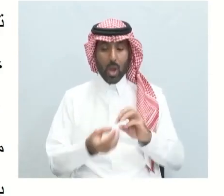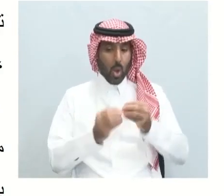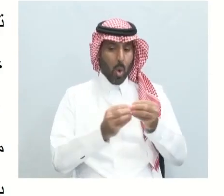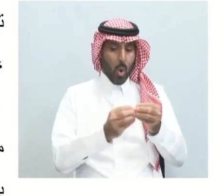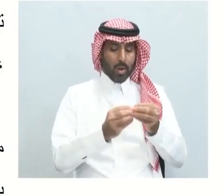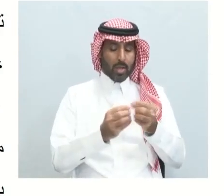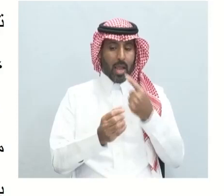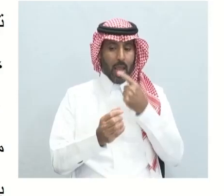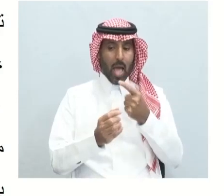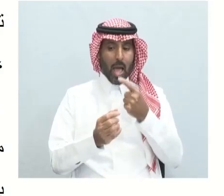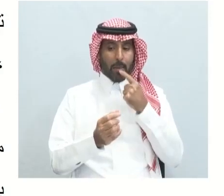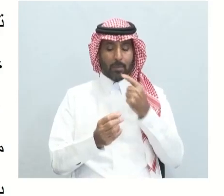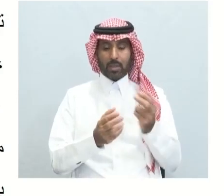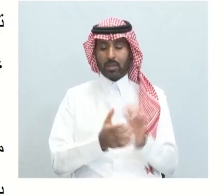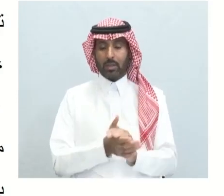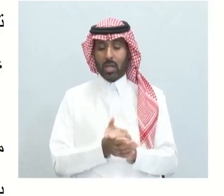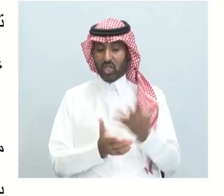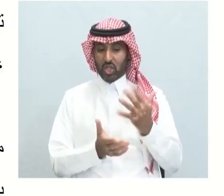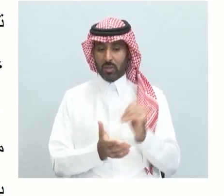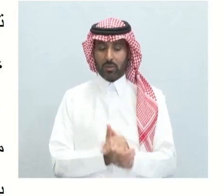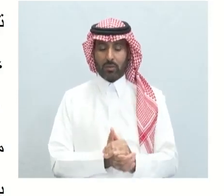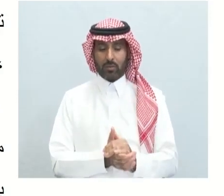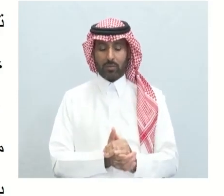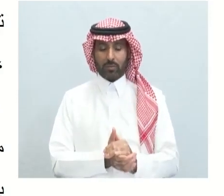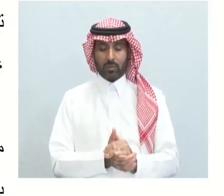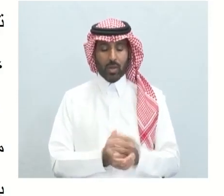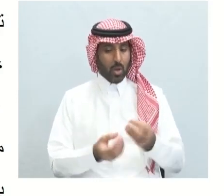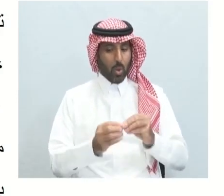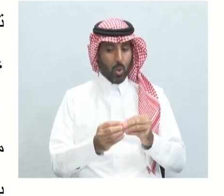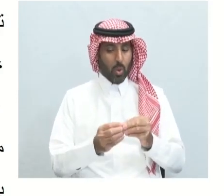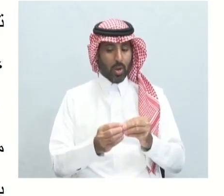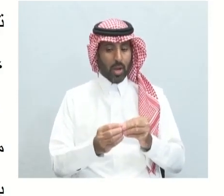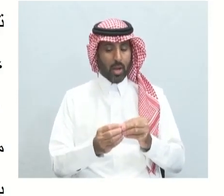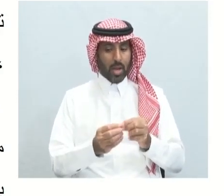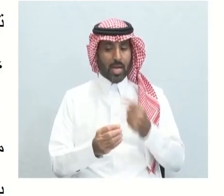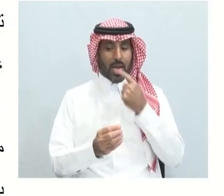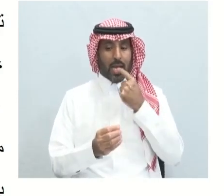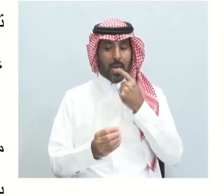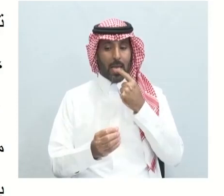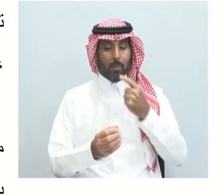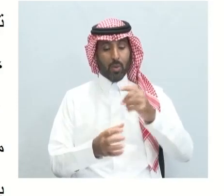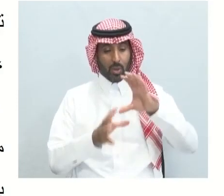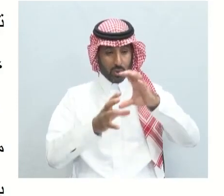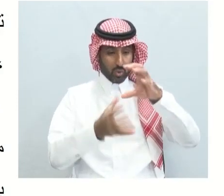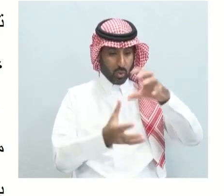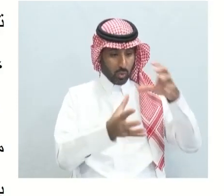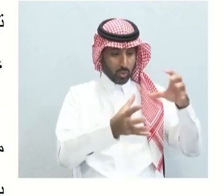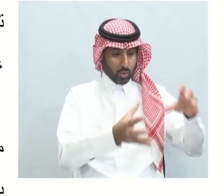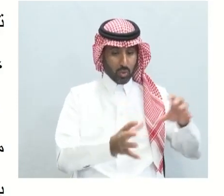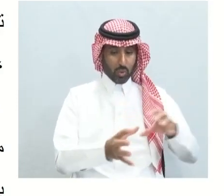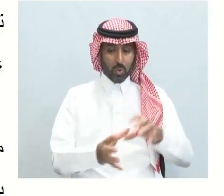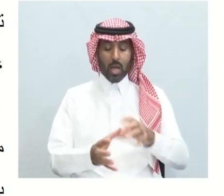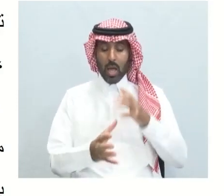الاحمر حرارات حقب الحياه الحديثه بينما بالنسبه لللون الابيض عباره عن صخور القاعده او ما يعرف